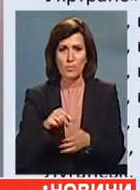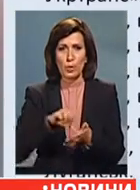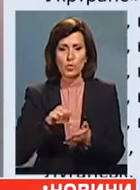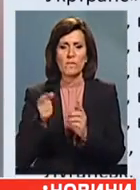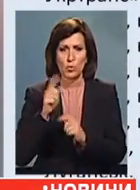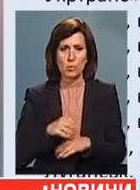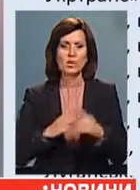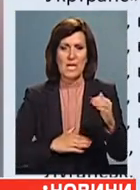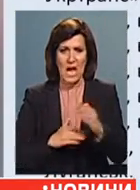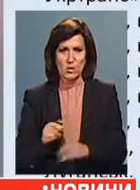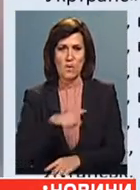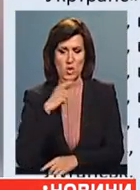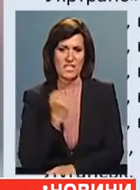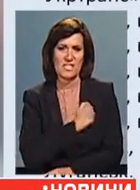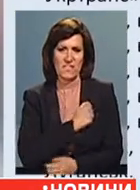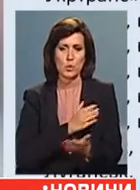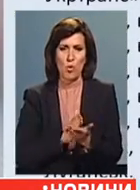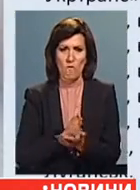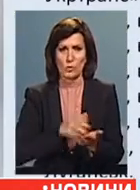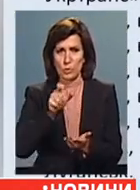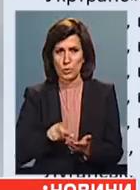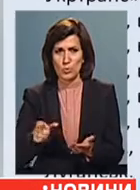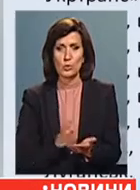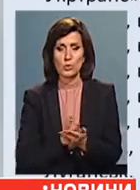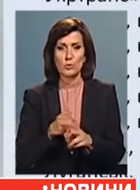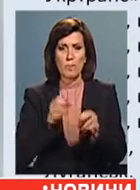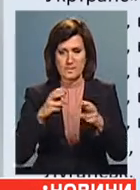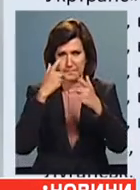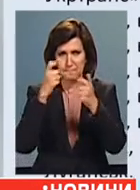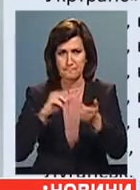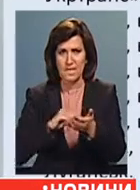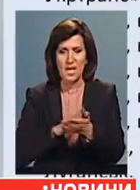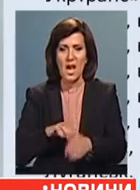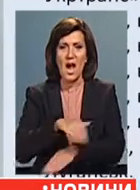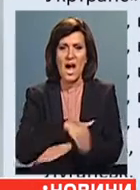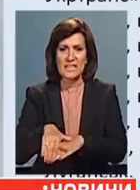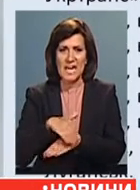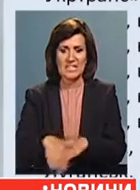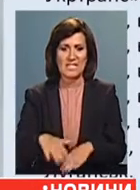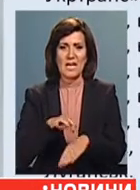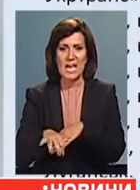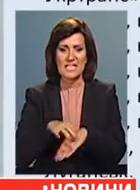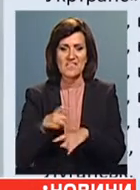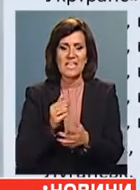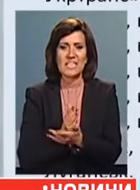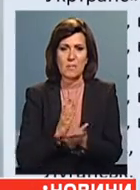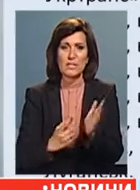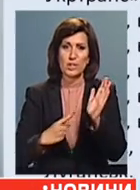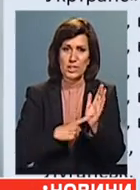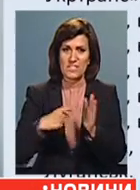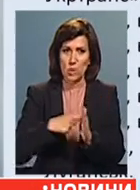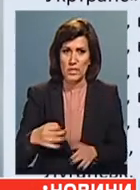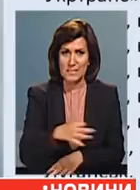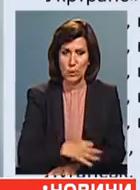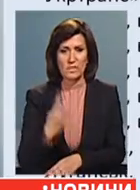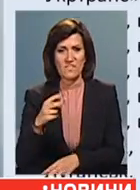тому числі, кадрові російські військовослужбовці. Служба безпеки оприлюднила адреси катівень, де тримають заручників. 6 у Донецькій області,